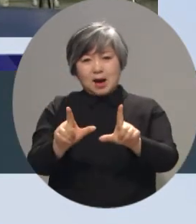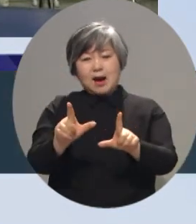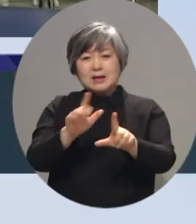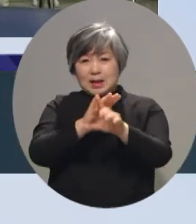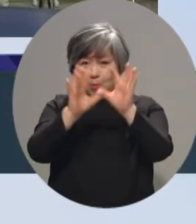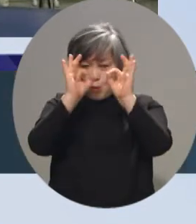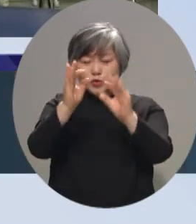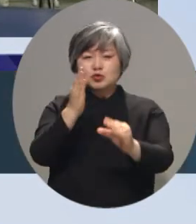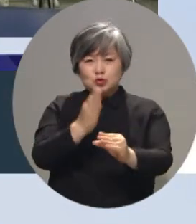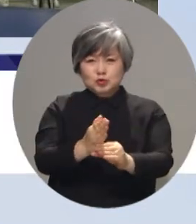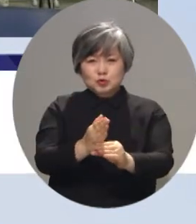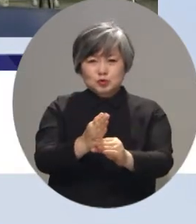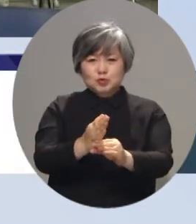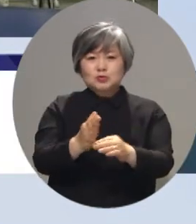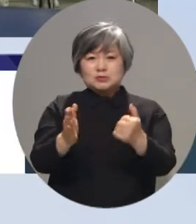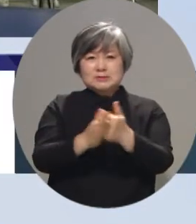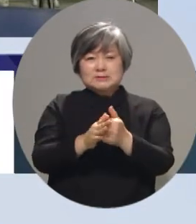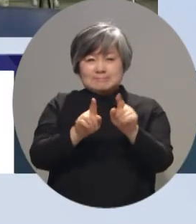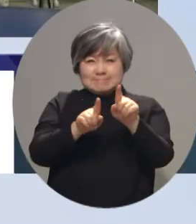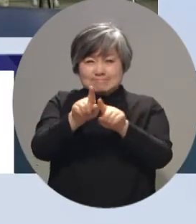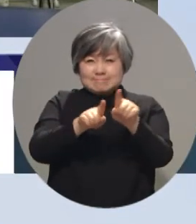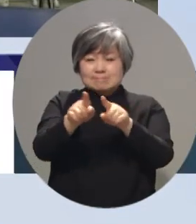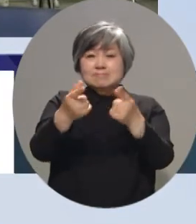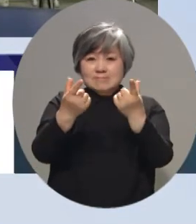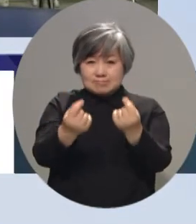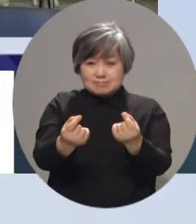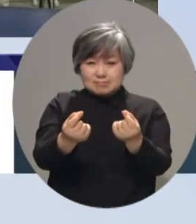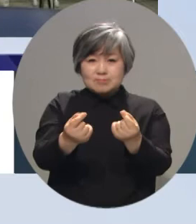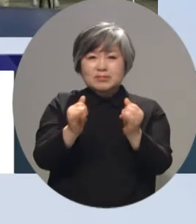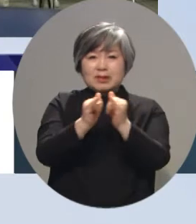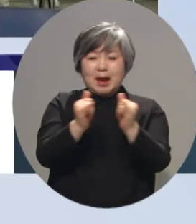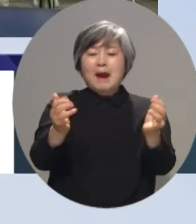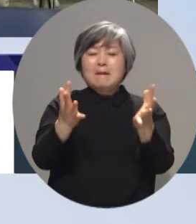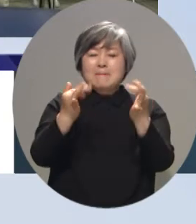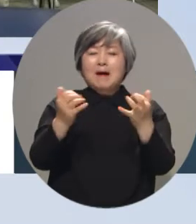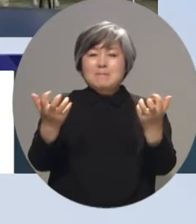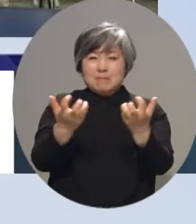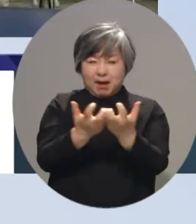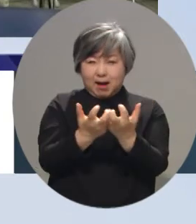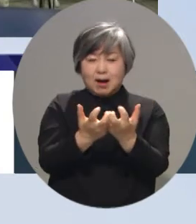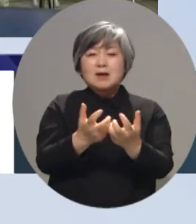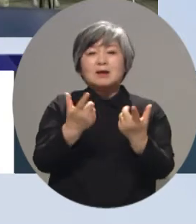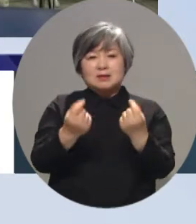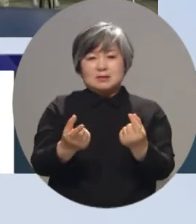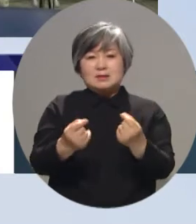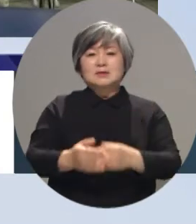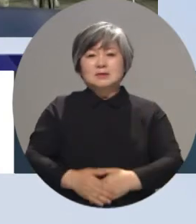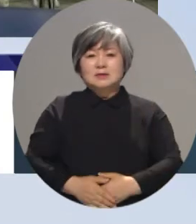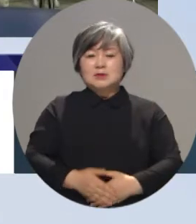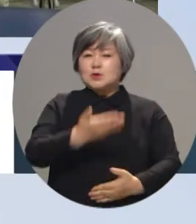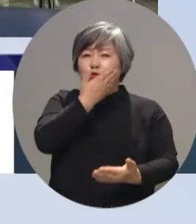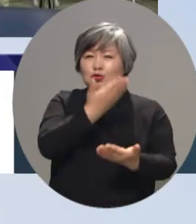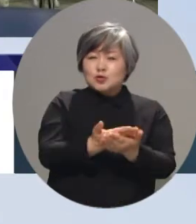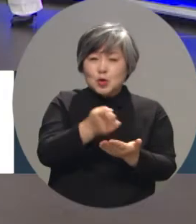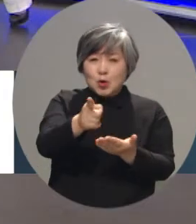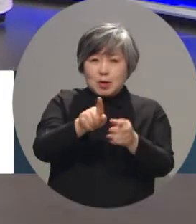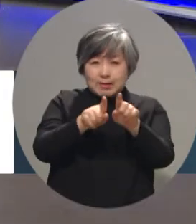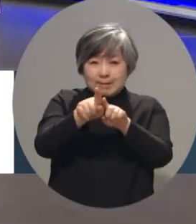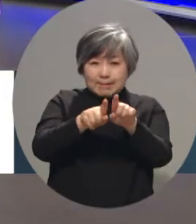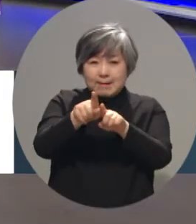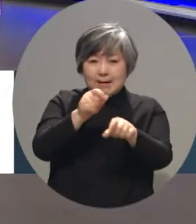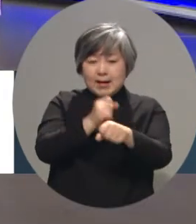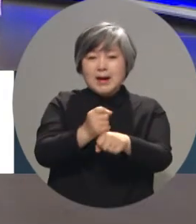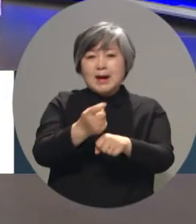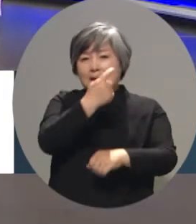있는 것 같습니다. 역시 치열했던 격전지답게 사람들도 많이 모여있는 모습입니다. 네, 네, 도내 주요 격전지 현장으로